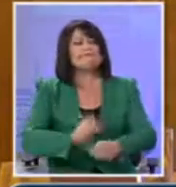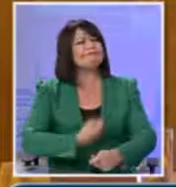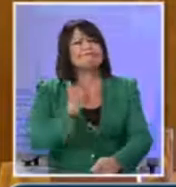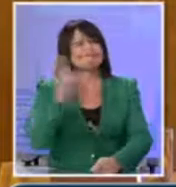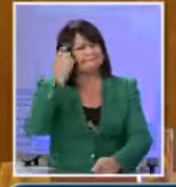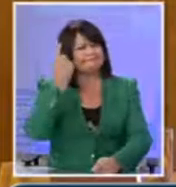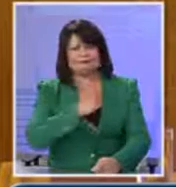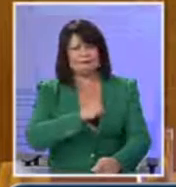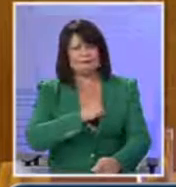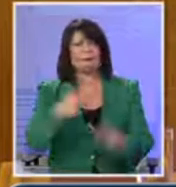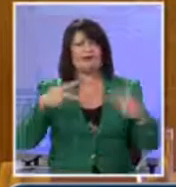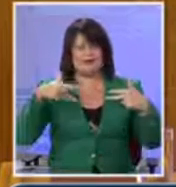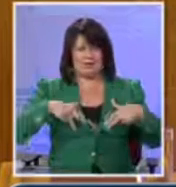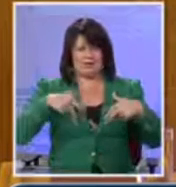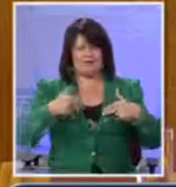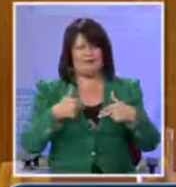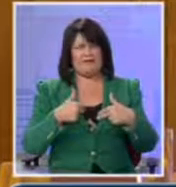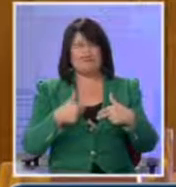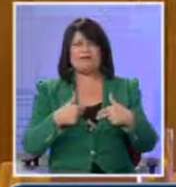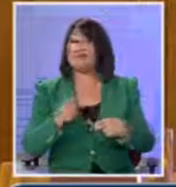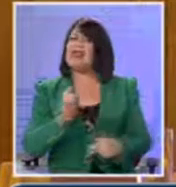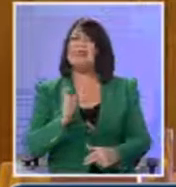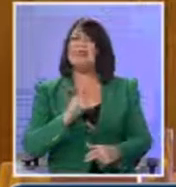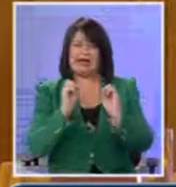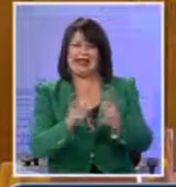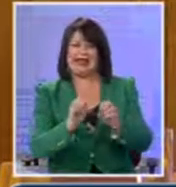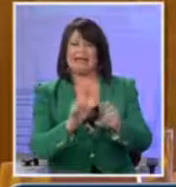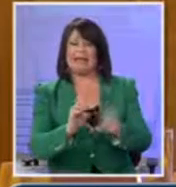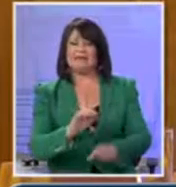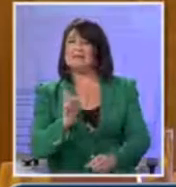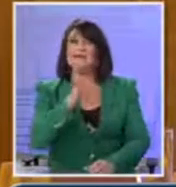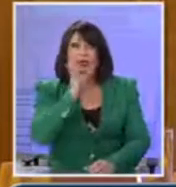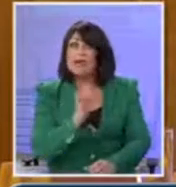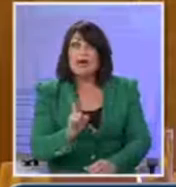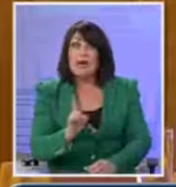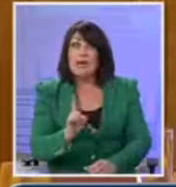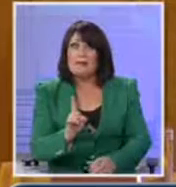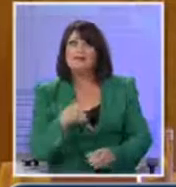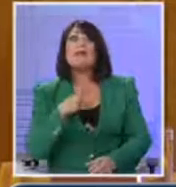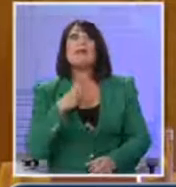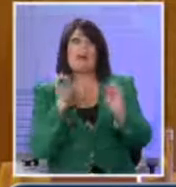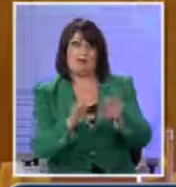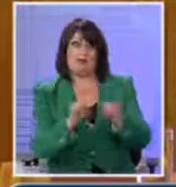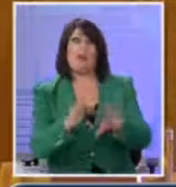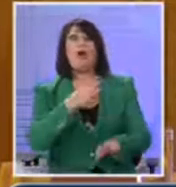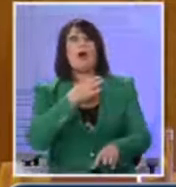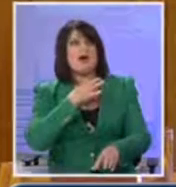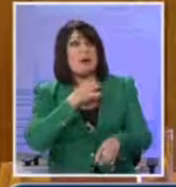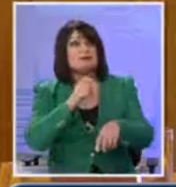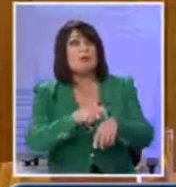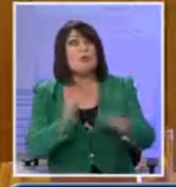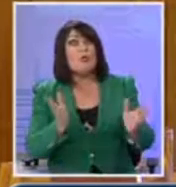ότι η κυβέρνησή μας δεν είναι υπέρ της κατάρτισης. Αυτό δεν είναι αλήθεια. Όπου και όποτε